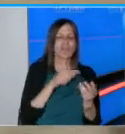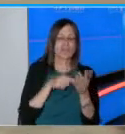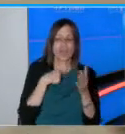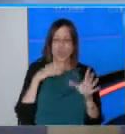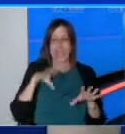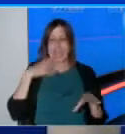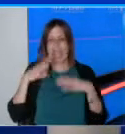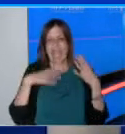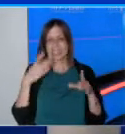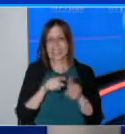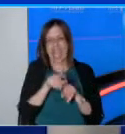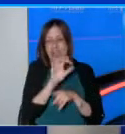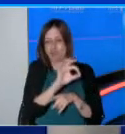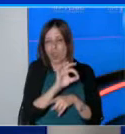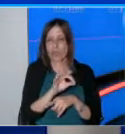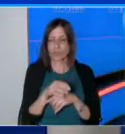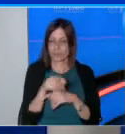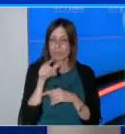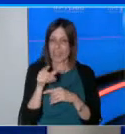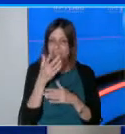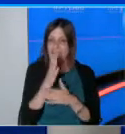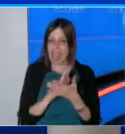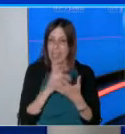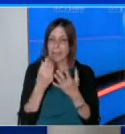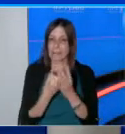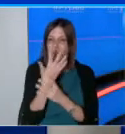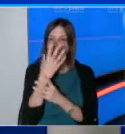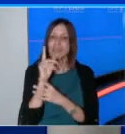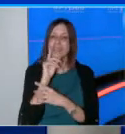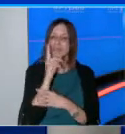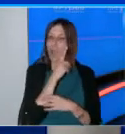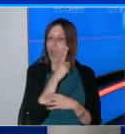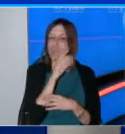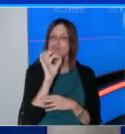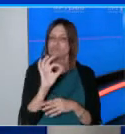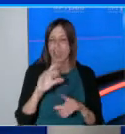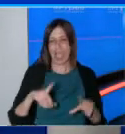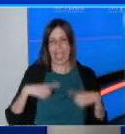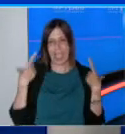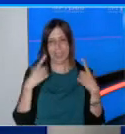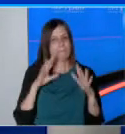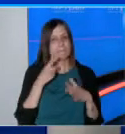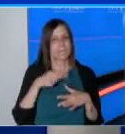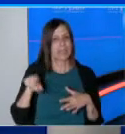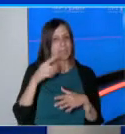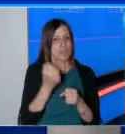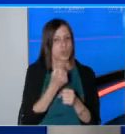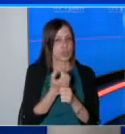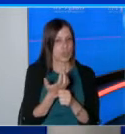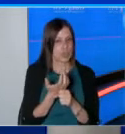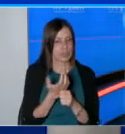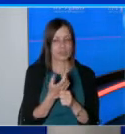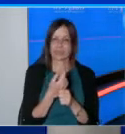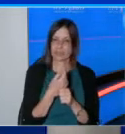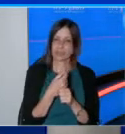על האח שלו. אני מבין, ואת חלק ממקימות האימהות למען החיים, מה אתן עושות?